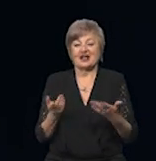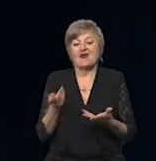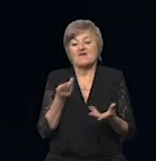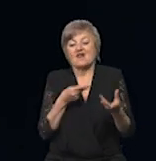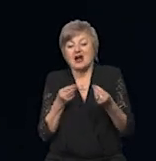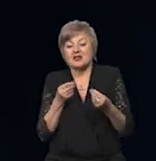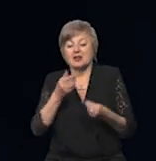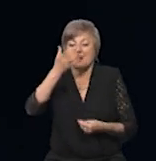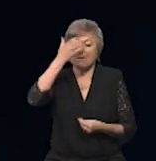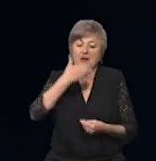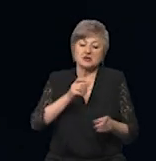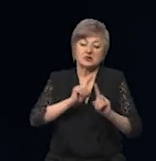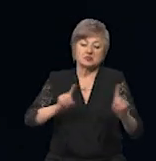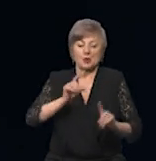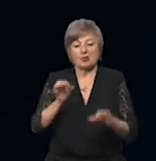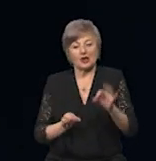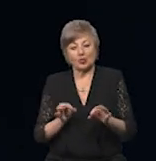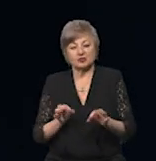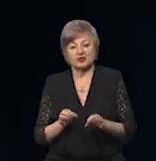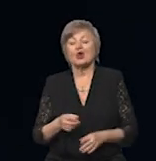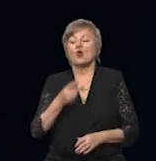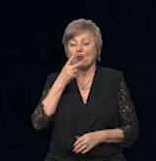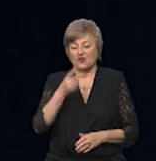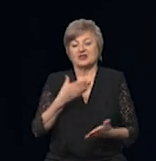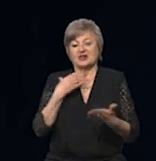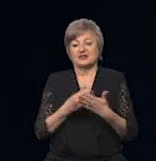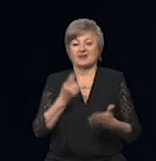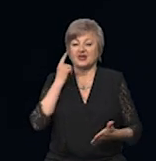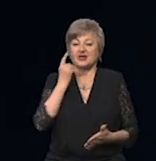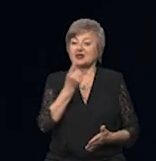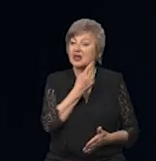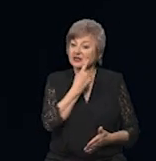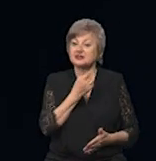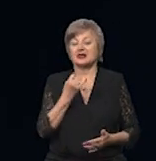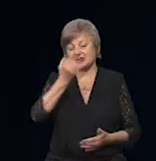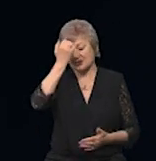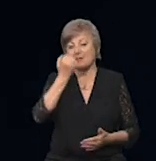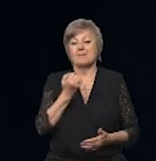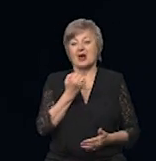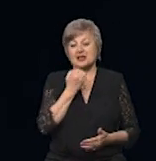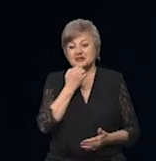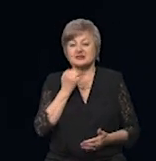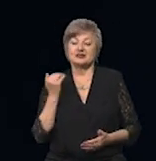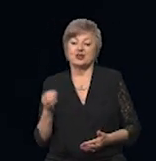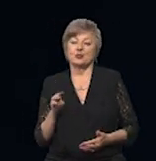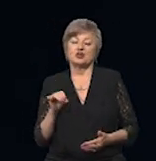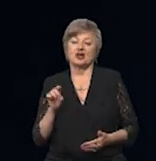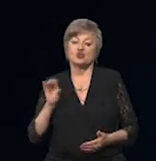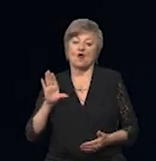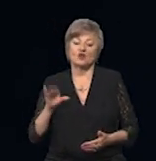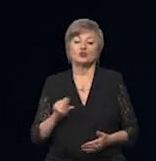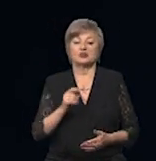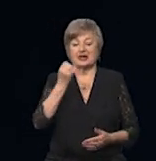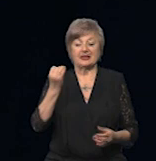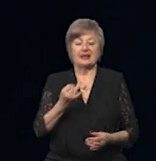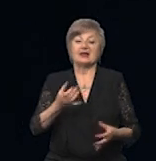«Дива природи» і побачити все це на власні очі. І дякуємо Валерію Кемінову за цікаву розмову.